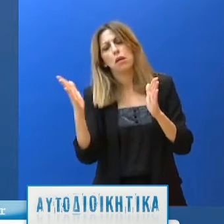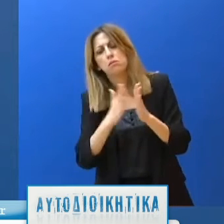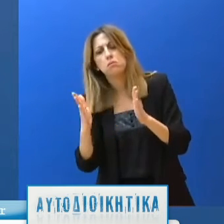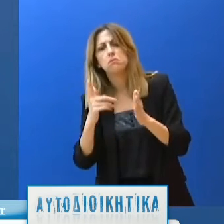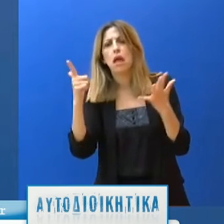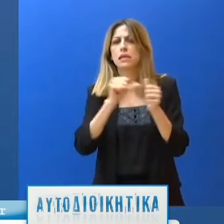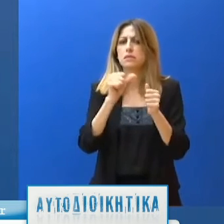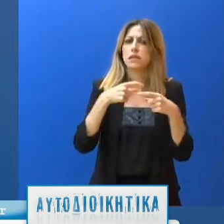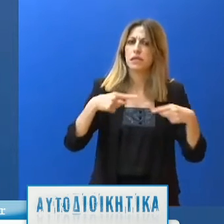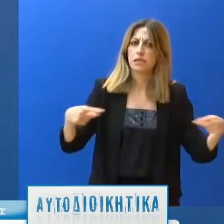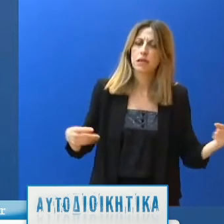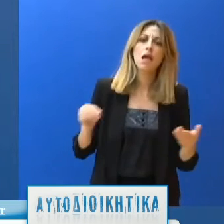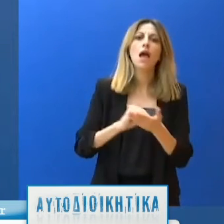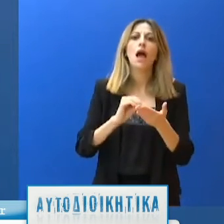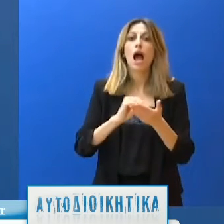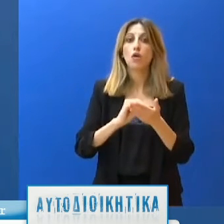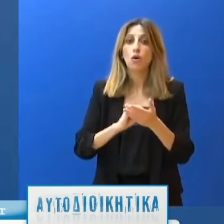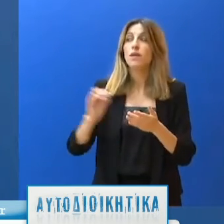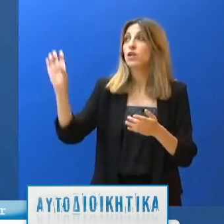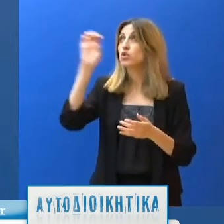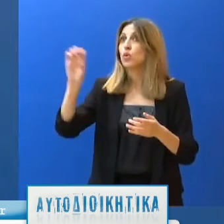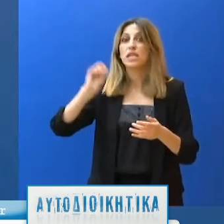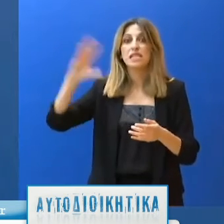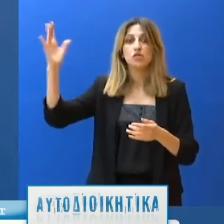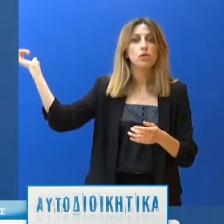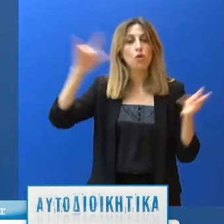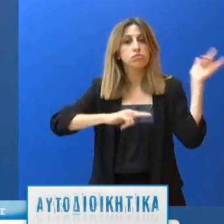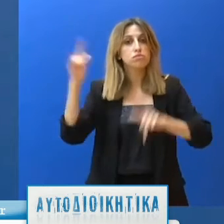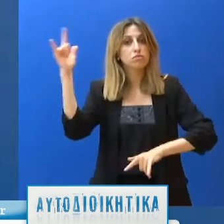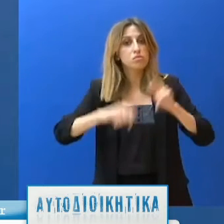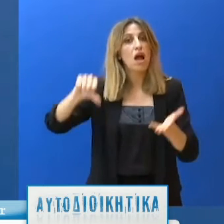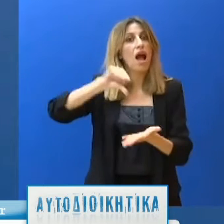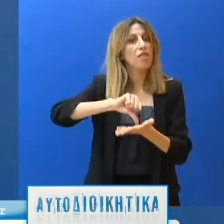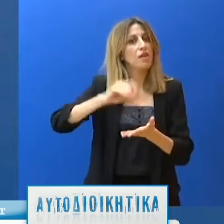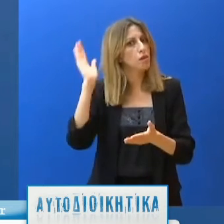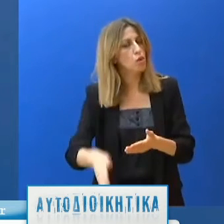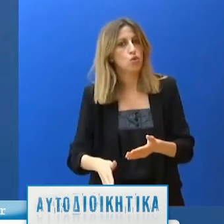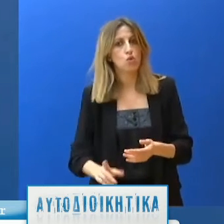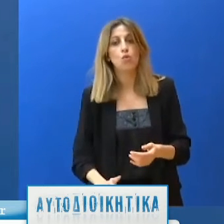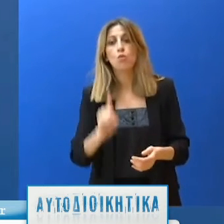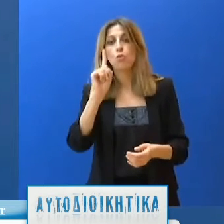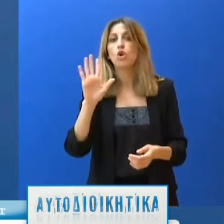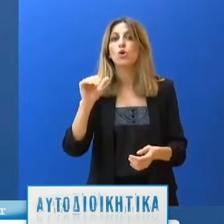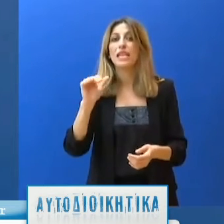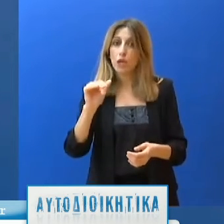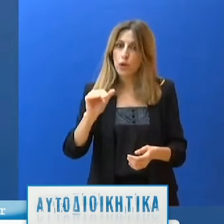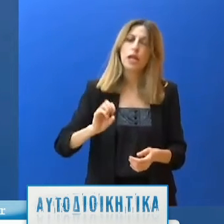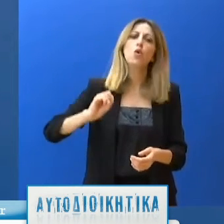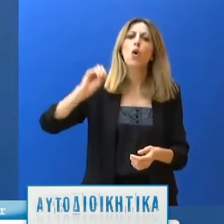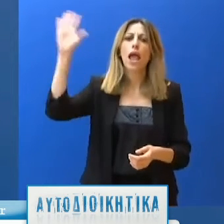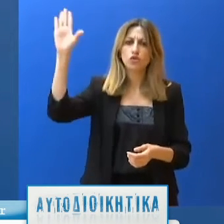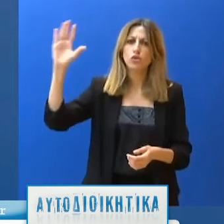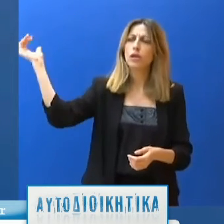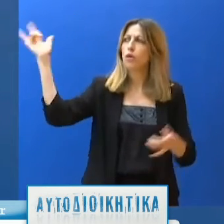Ελλάδα για επισκέπτες από άλλες χώρες. Την 1η Ιουλίου θα υπάρξει πλήρης απελευθέρωση για τις αφίξεις από το